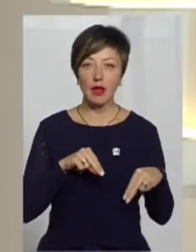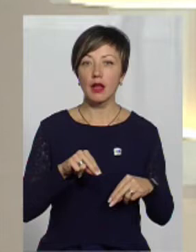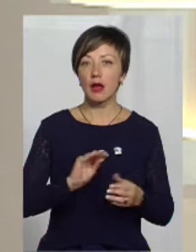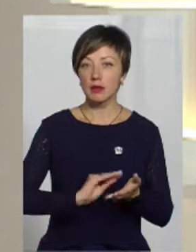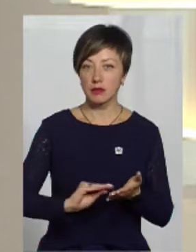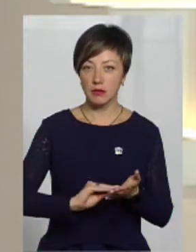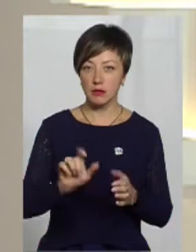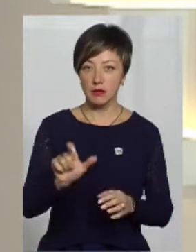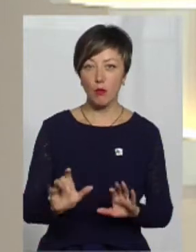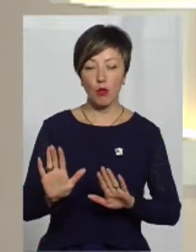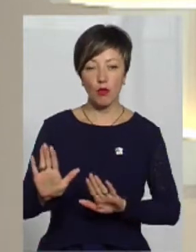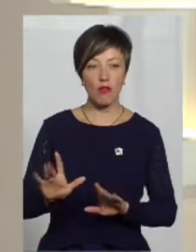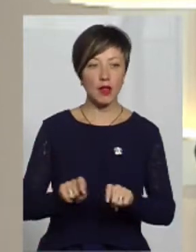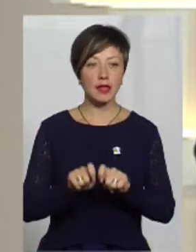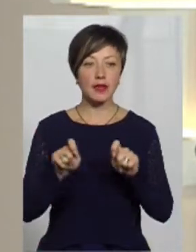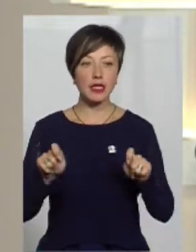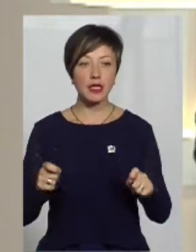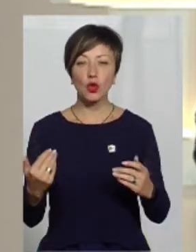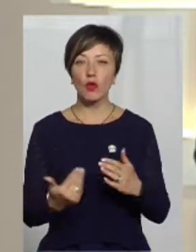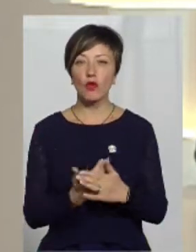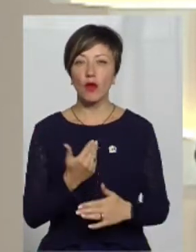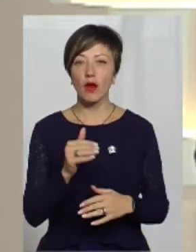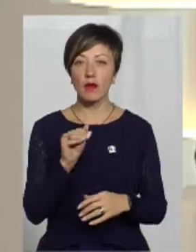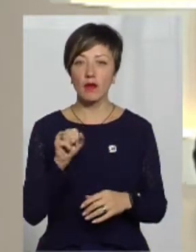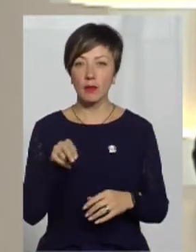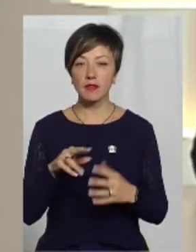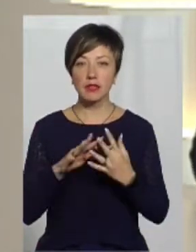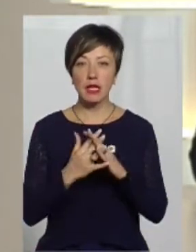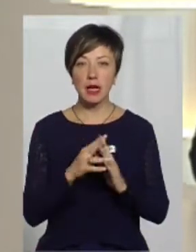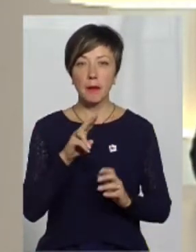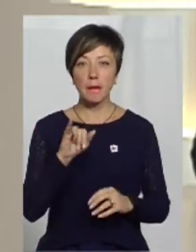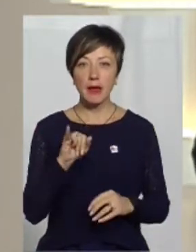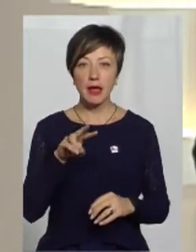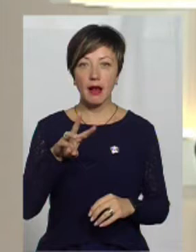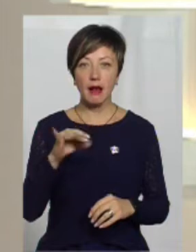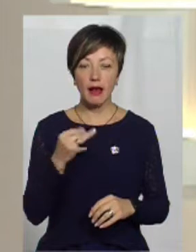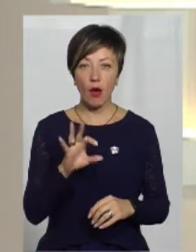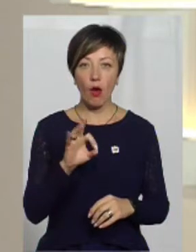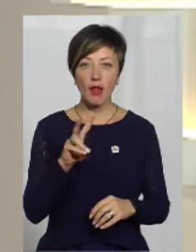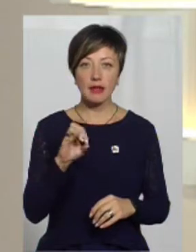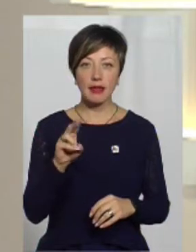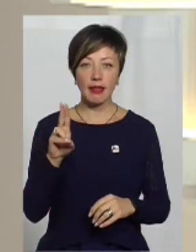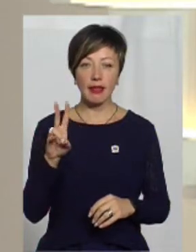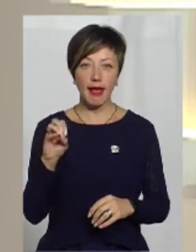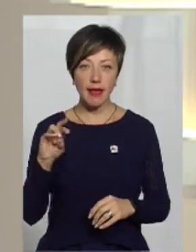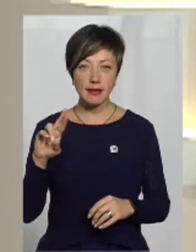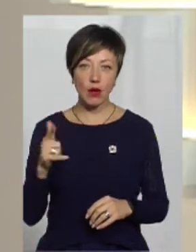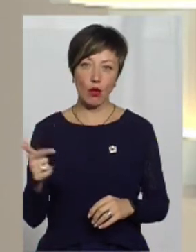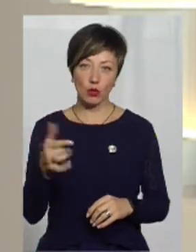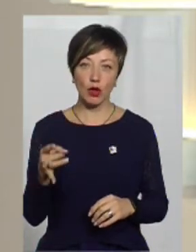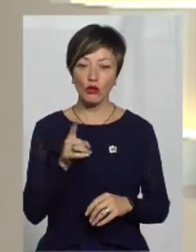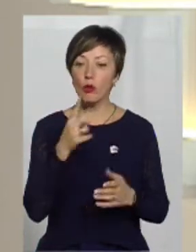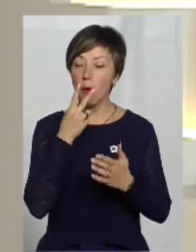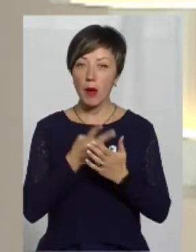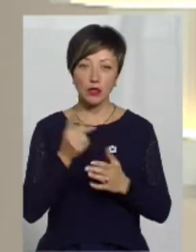Ворожцова побувала на відкритті нової амбулаторії у селі Пільний Олексинець на Городоччині. Що вона там